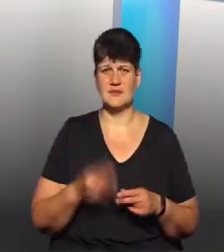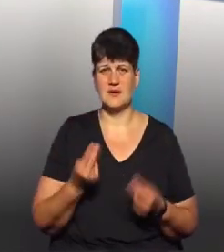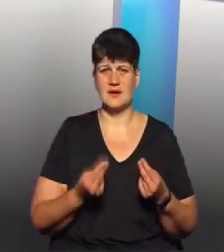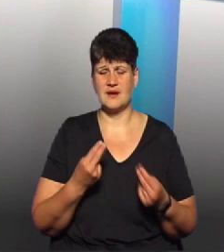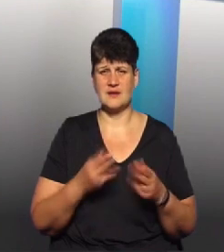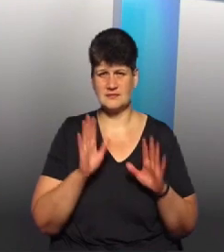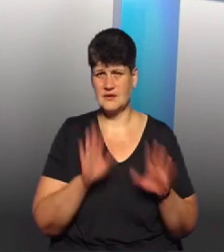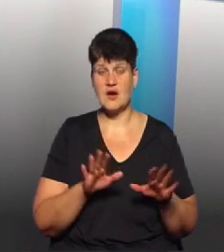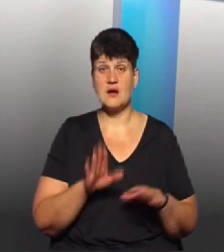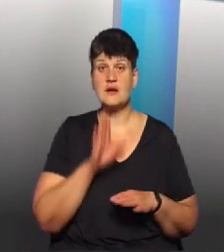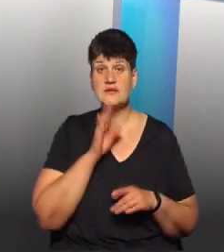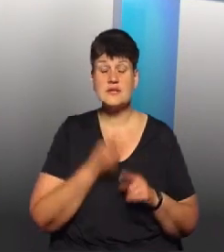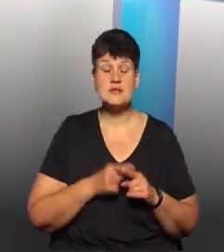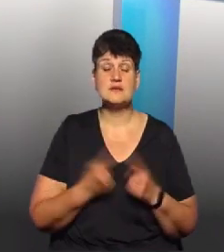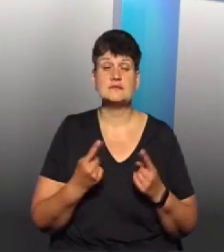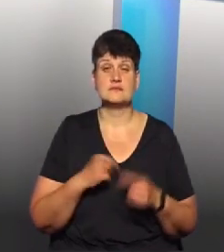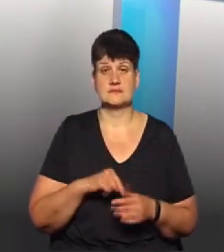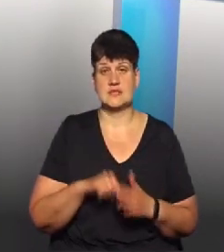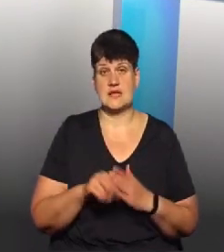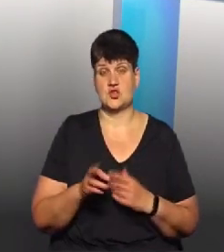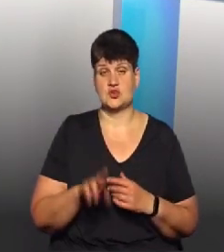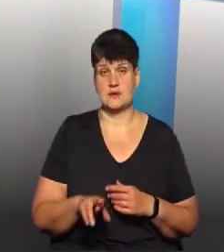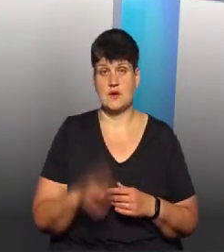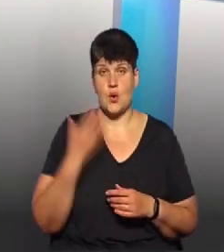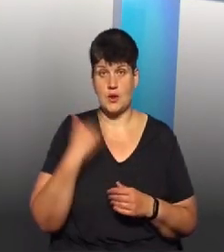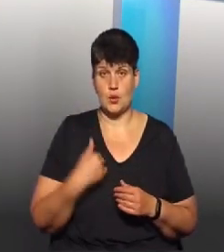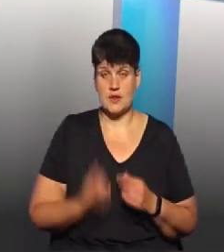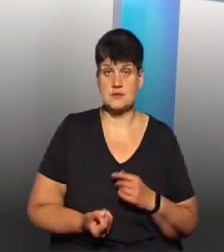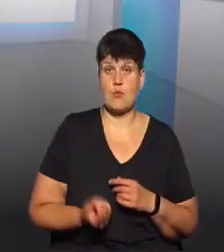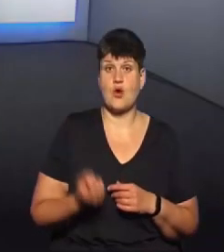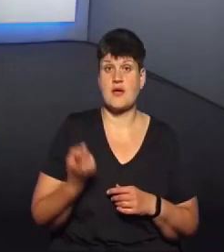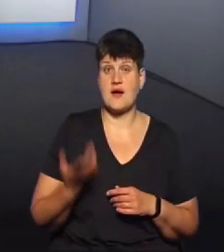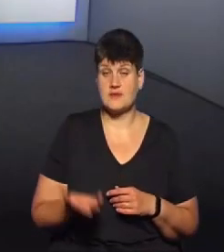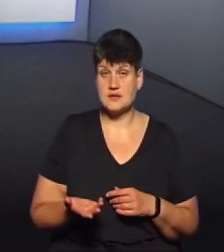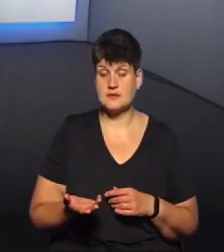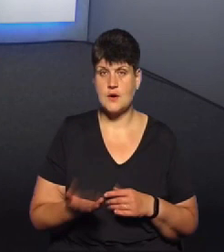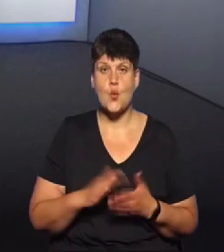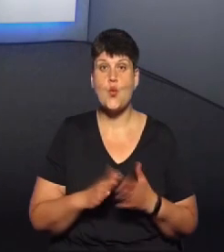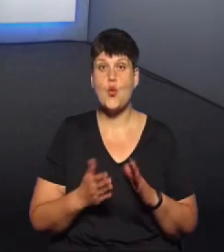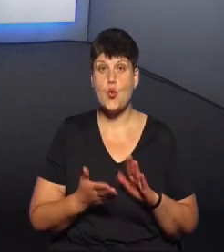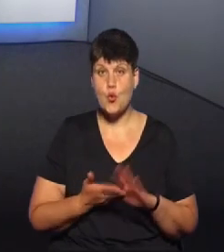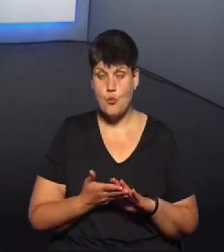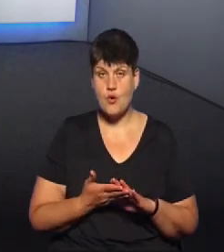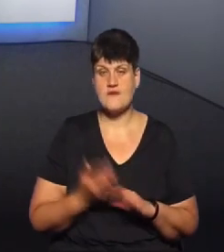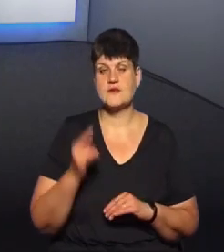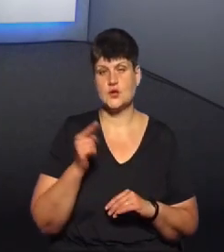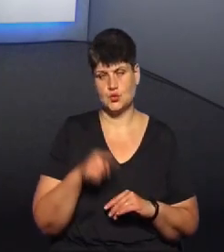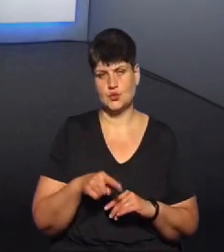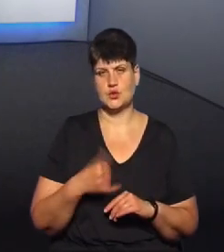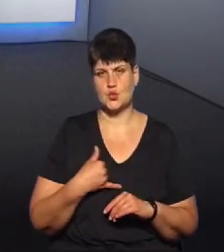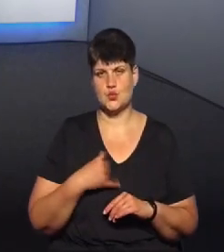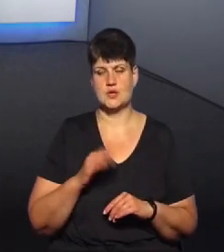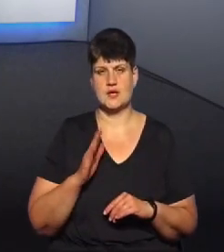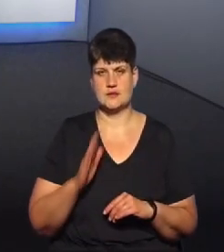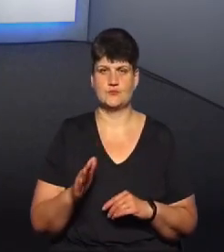має величезне значення. Коли в нас появляться умови, то тоді в нас буде і